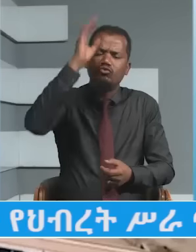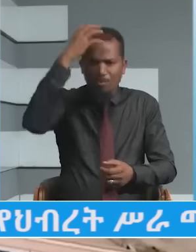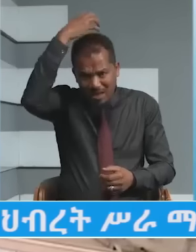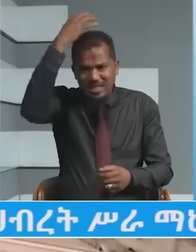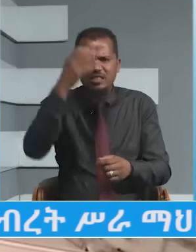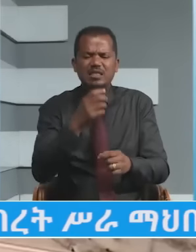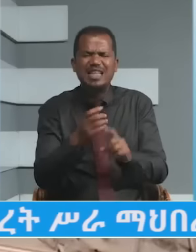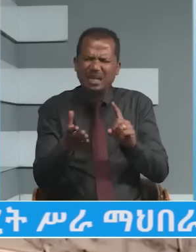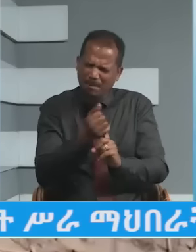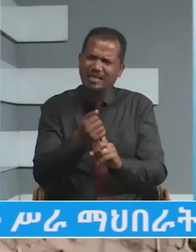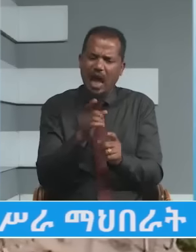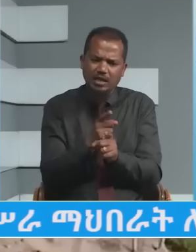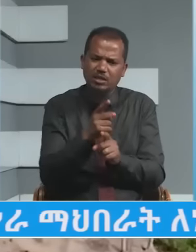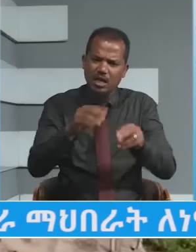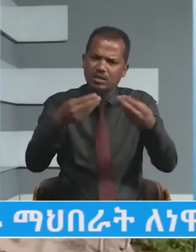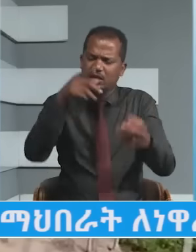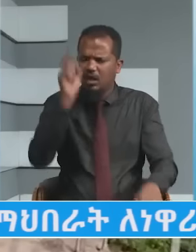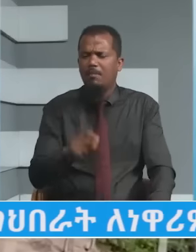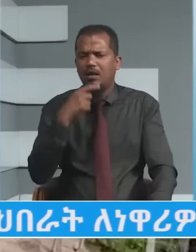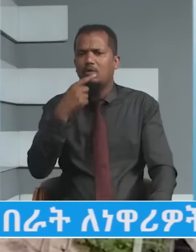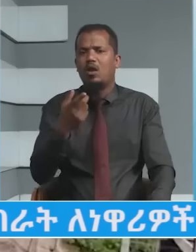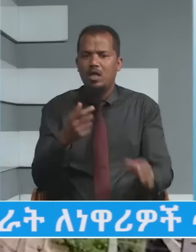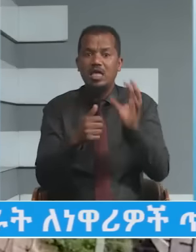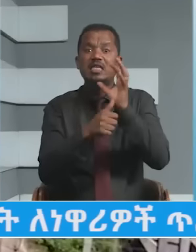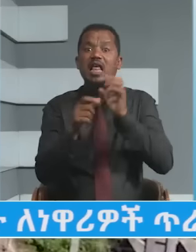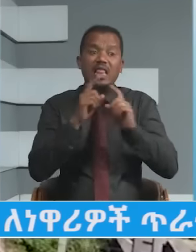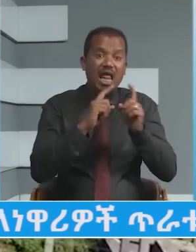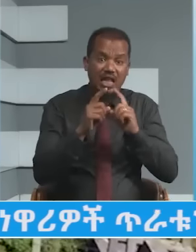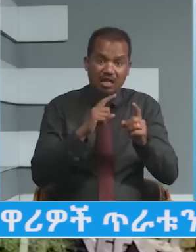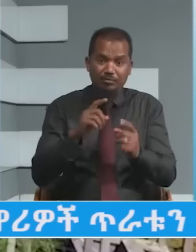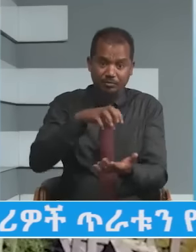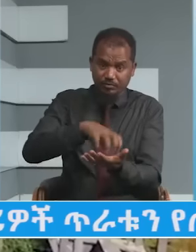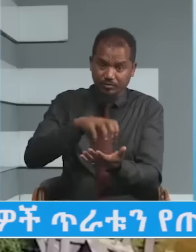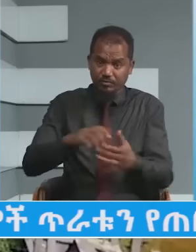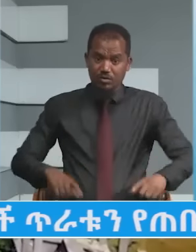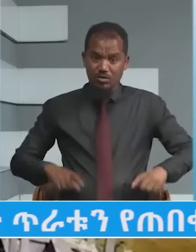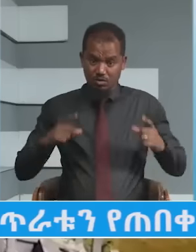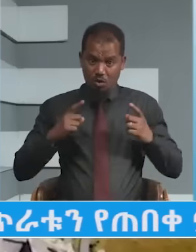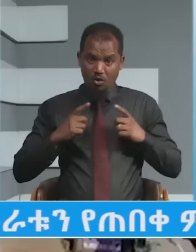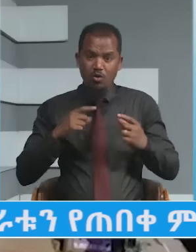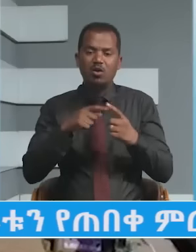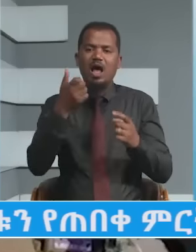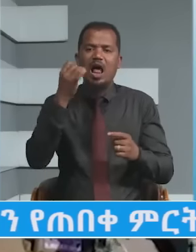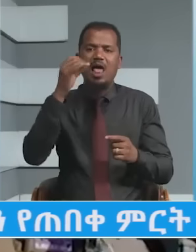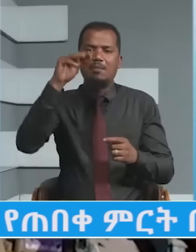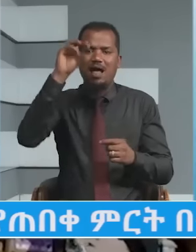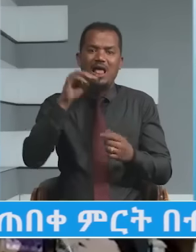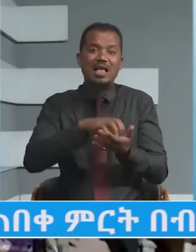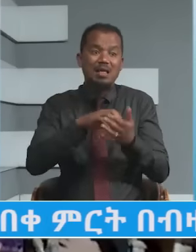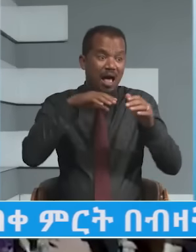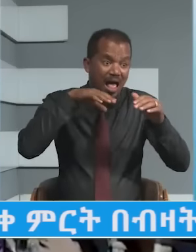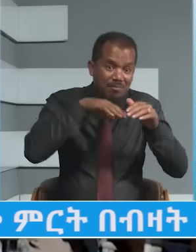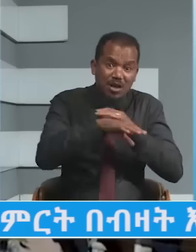መንግስት ተጨባጭ አቅጣጫ ሊሰጥ ይገባል ሲሉ ነዋሪዎች ጠይቀዋል። ኢሳት ያነጋገራቸው የከተማዋ ነዋሪዎችም ወደ አላማጣ